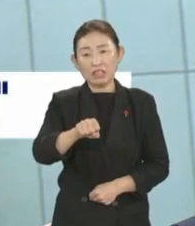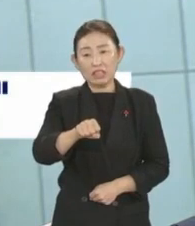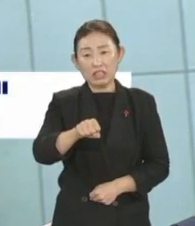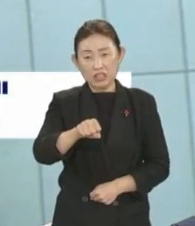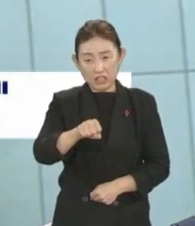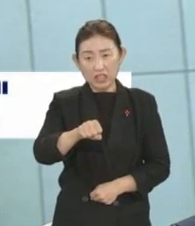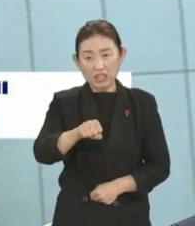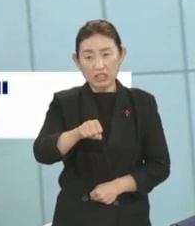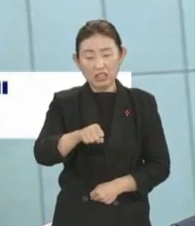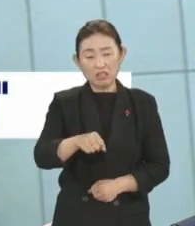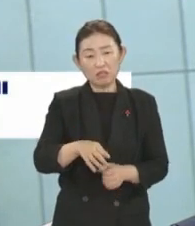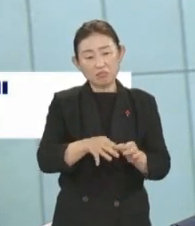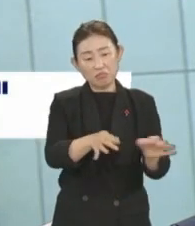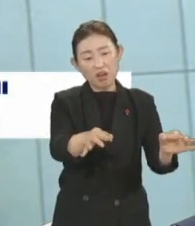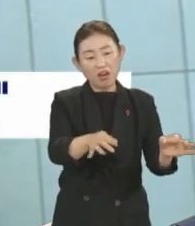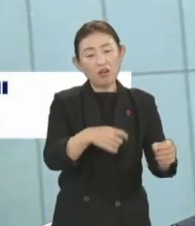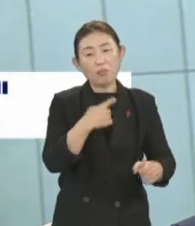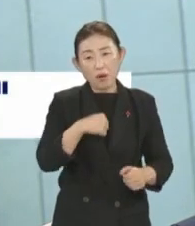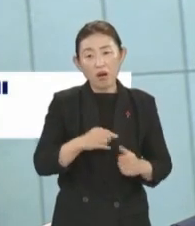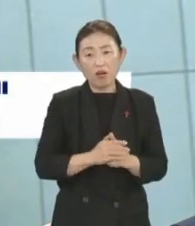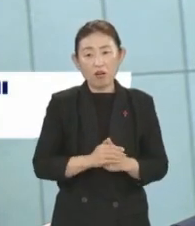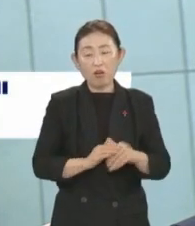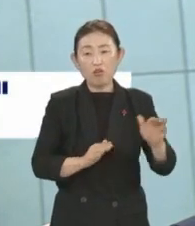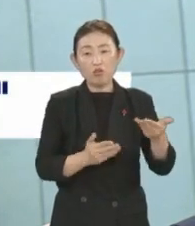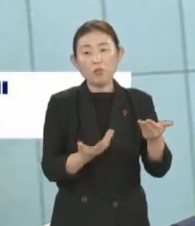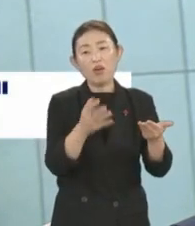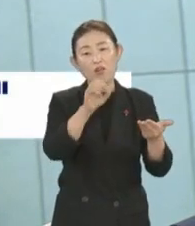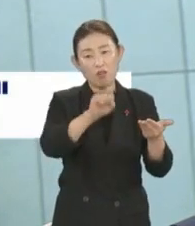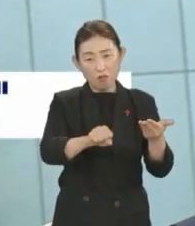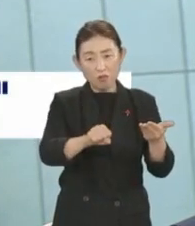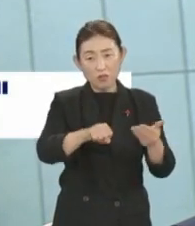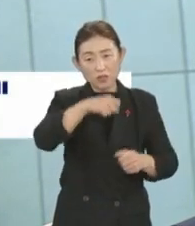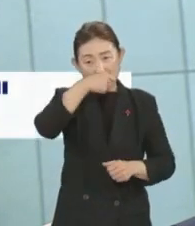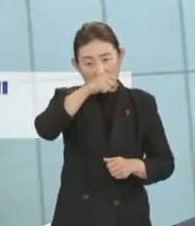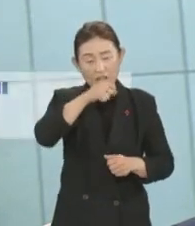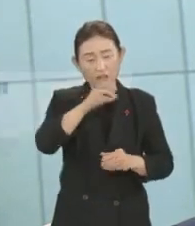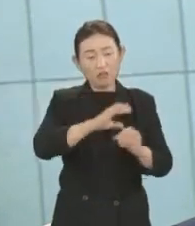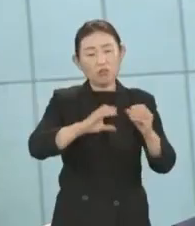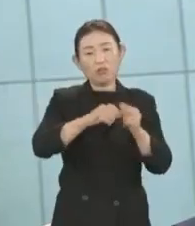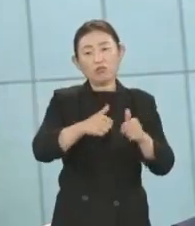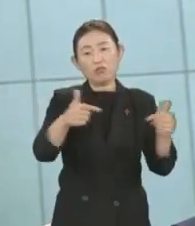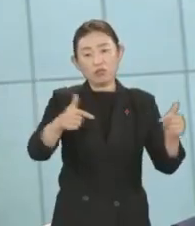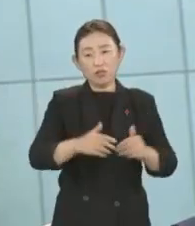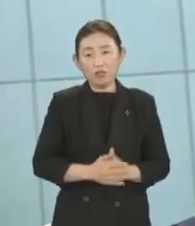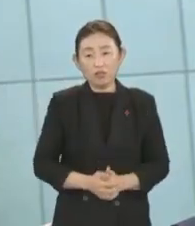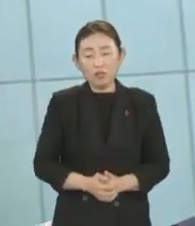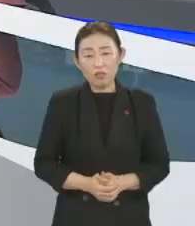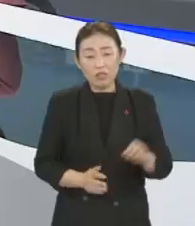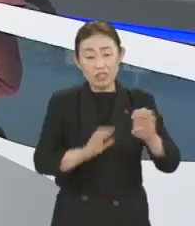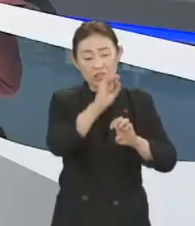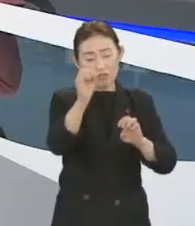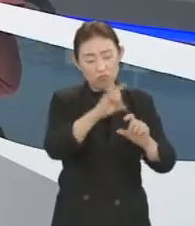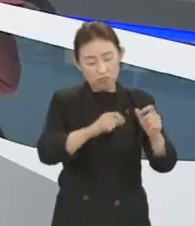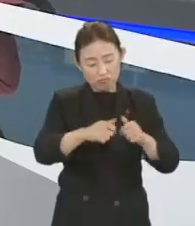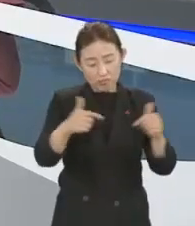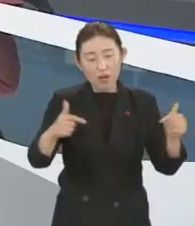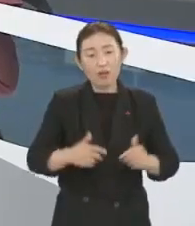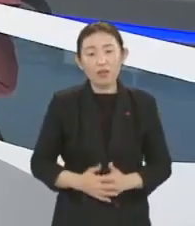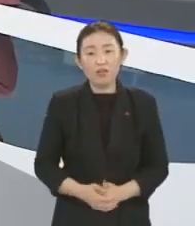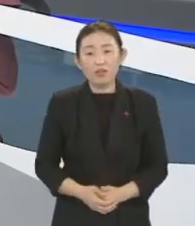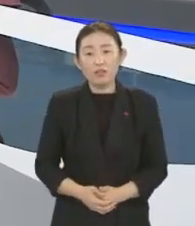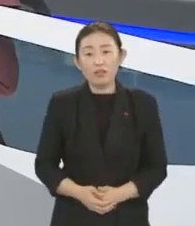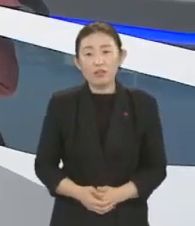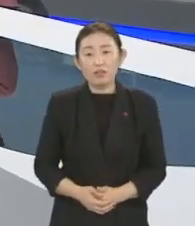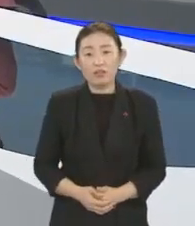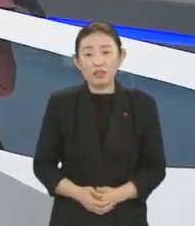1년 예산 지원이 있었다고 그러면은 900억 원대 이제 예산 지원이 늘어났거든요. 한 40%가 넘게 늘어났어요. 예.